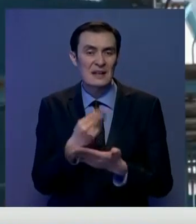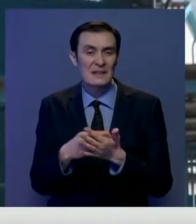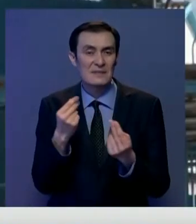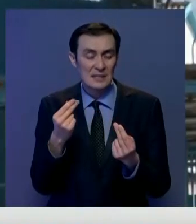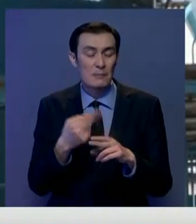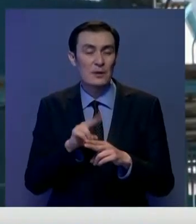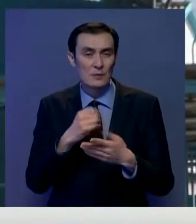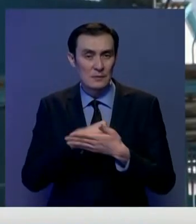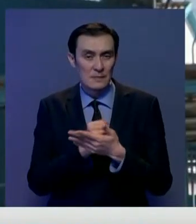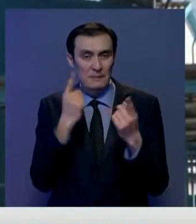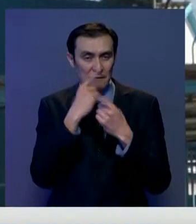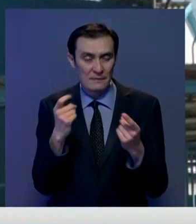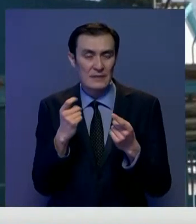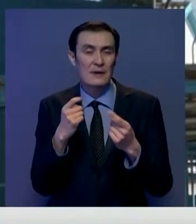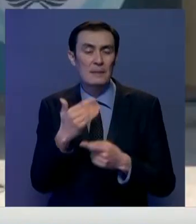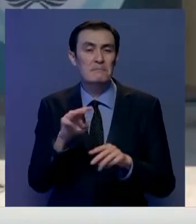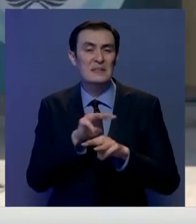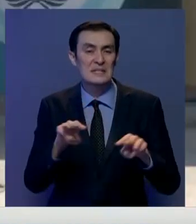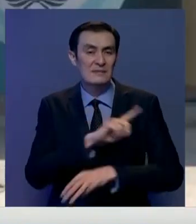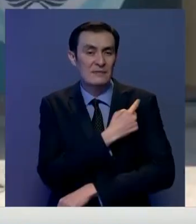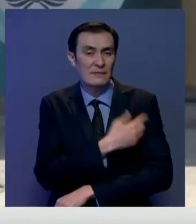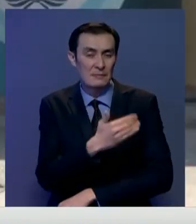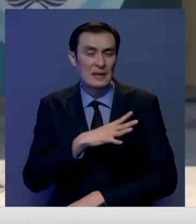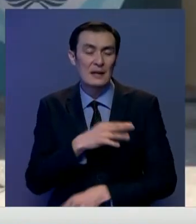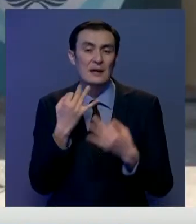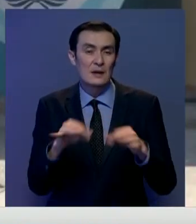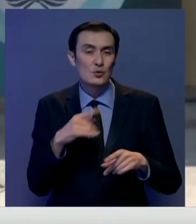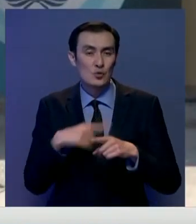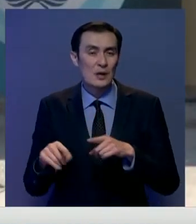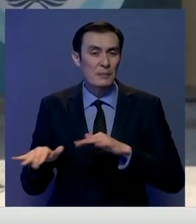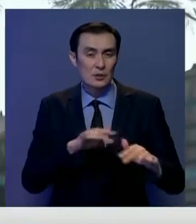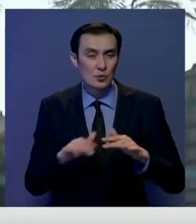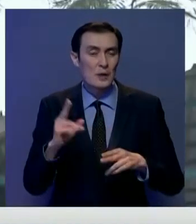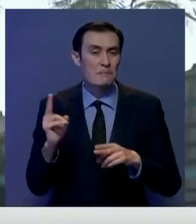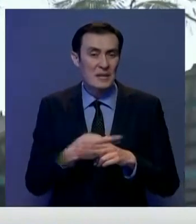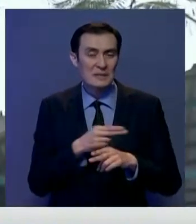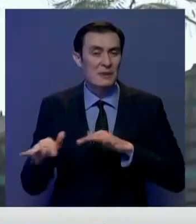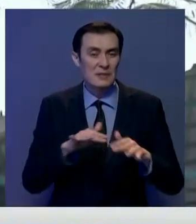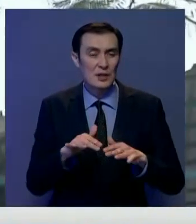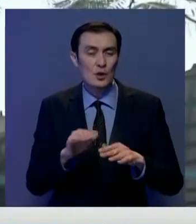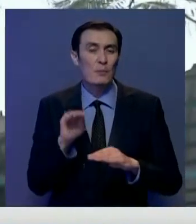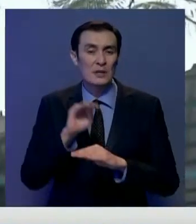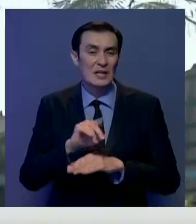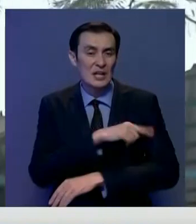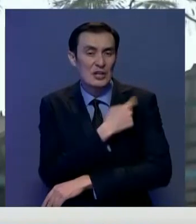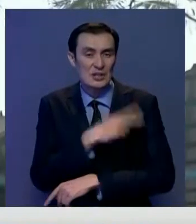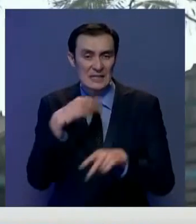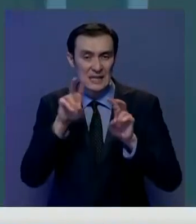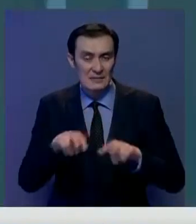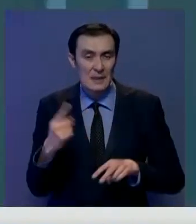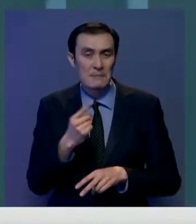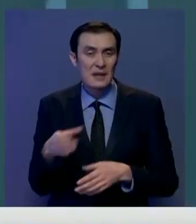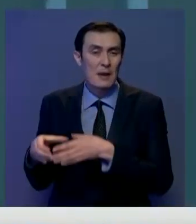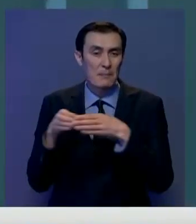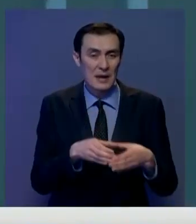информацию подтвердили в палестинском Минздраве. Отмечу, регистрация была выдана в рамках ускоренной процедуры, без проведения дополнительных клинических исследований.